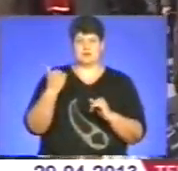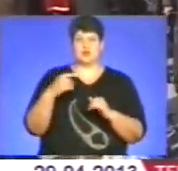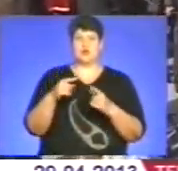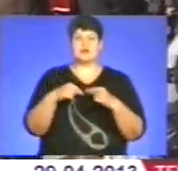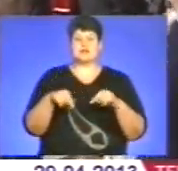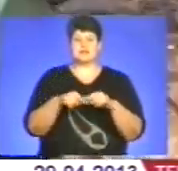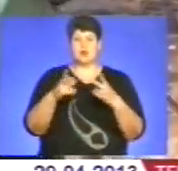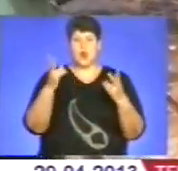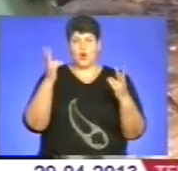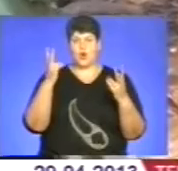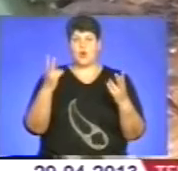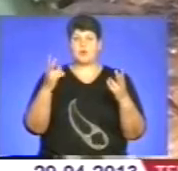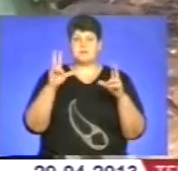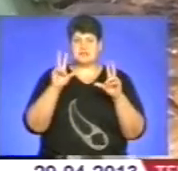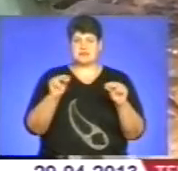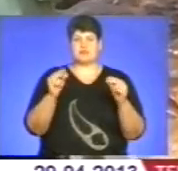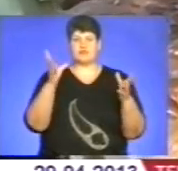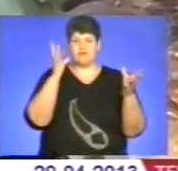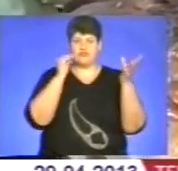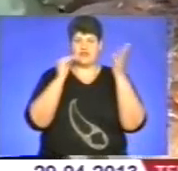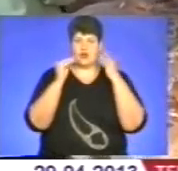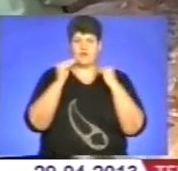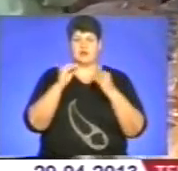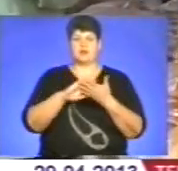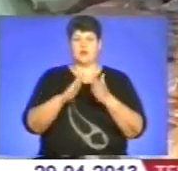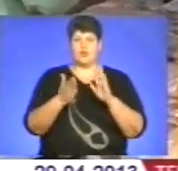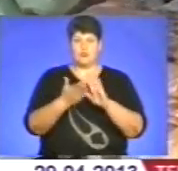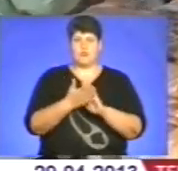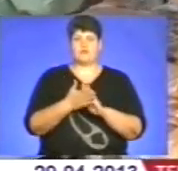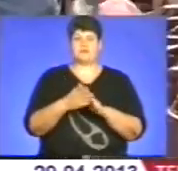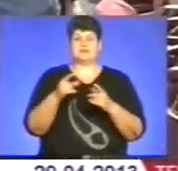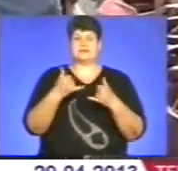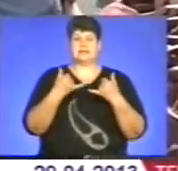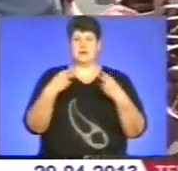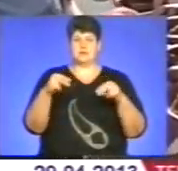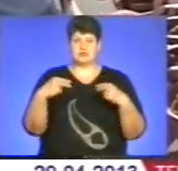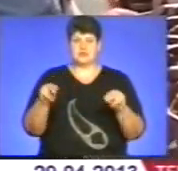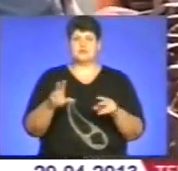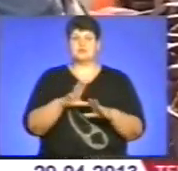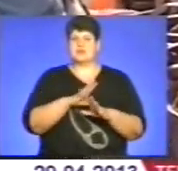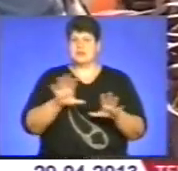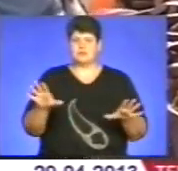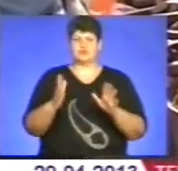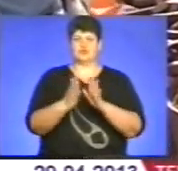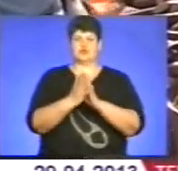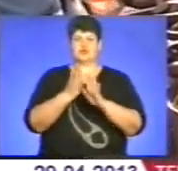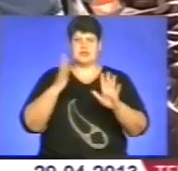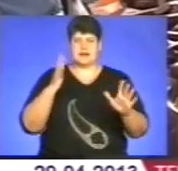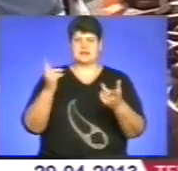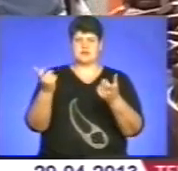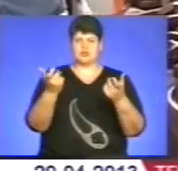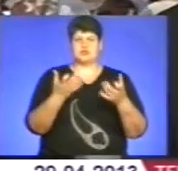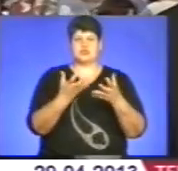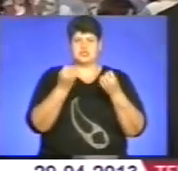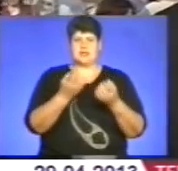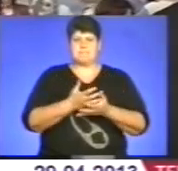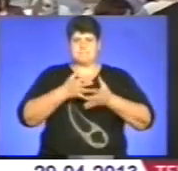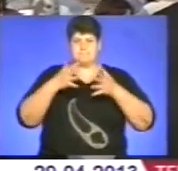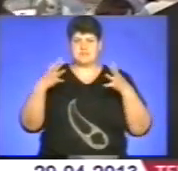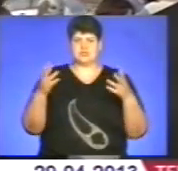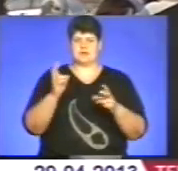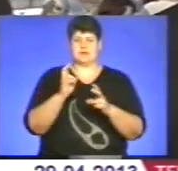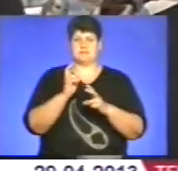обіцяють врахувати недоліки, а саме умови для реалізаторів, а також, аби уникнути черг, залучить ще більше підприємців. Сьогодні